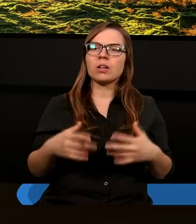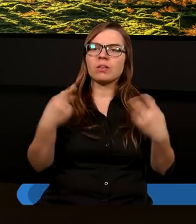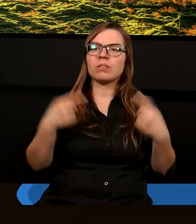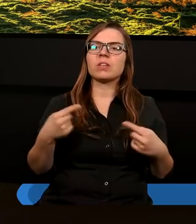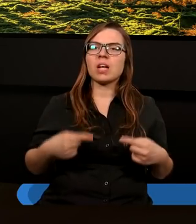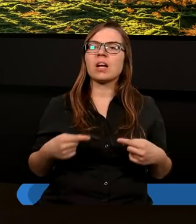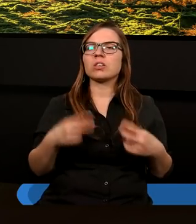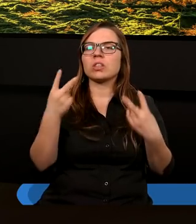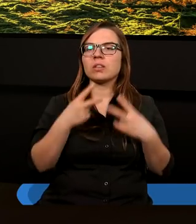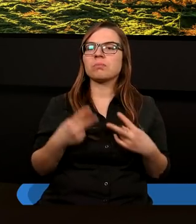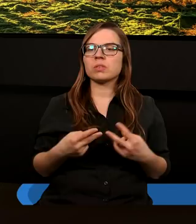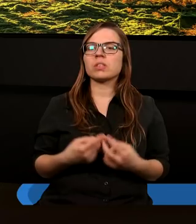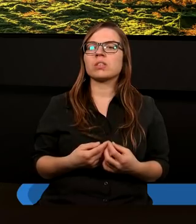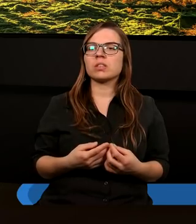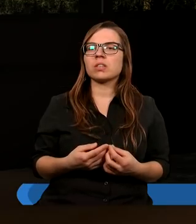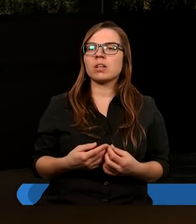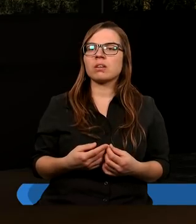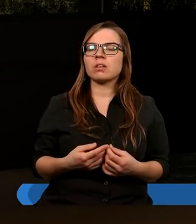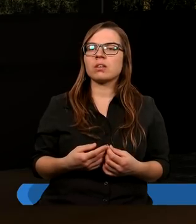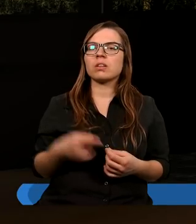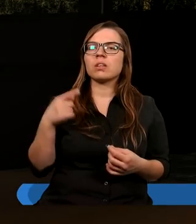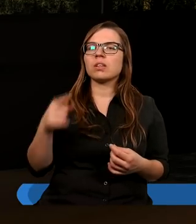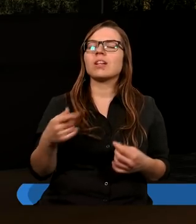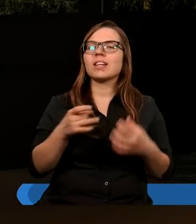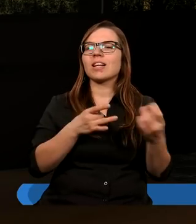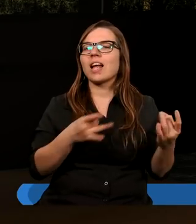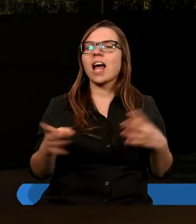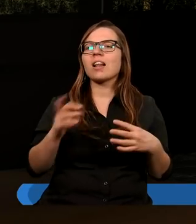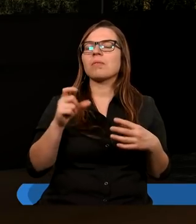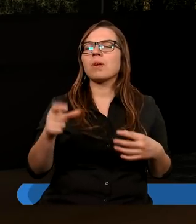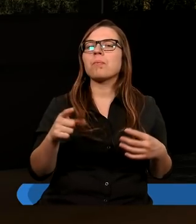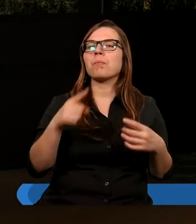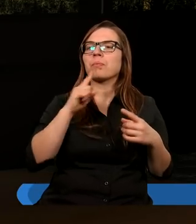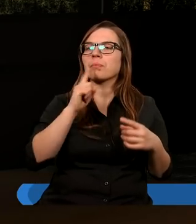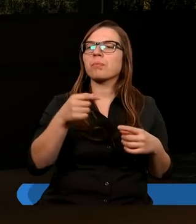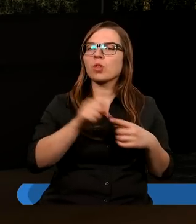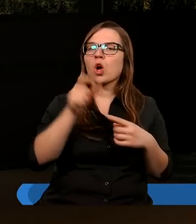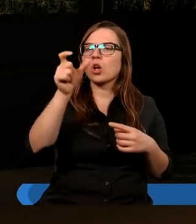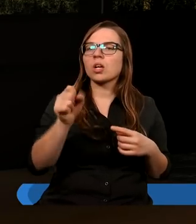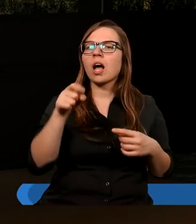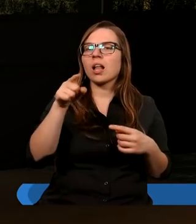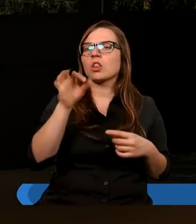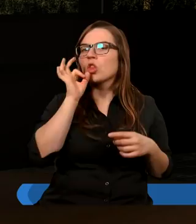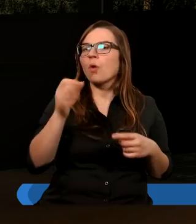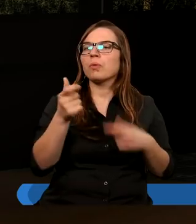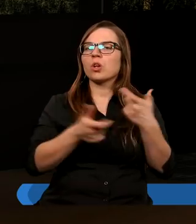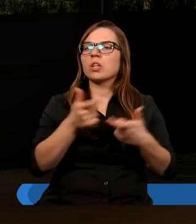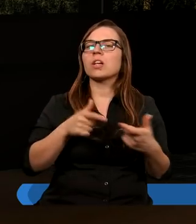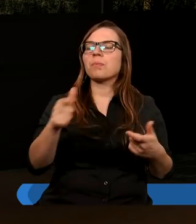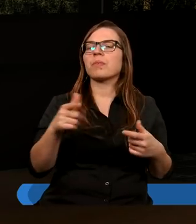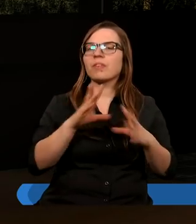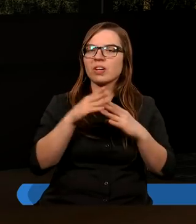rozdział dziejów apostolskich 10. Natychmiast więc posłałem po ciebie, a ty dobrze uczyniłeś, że